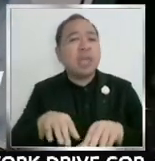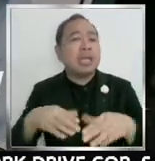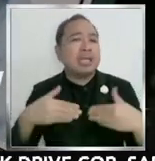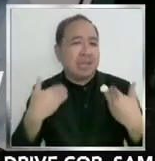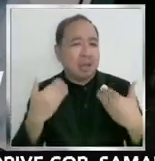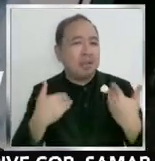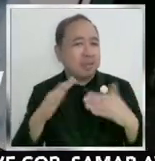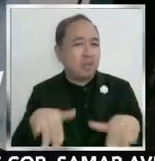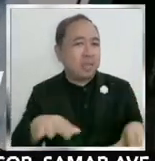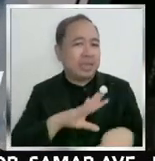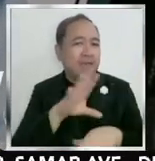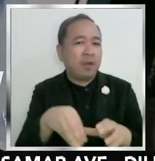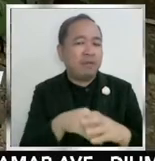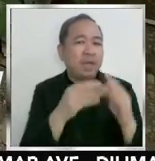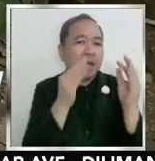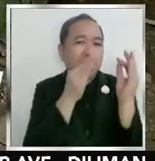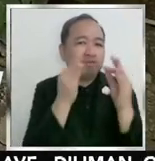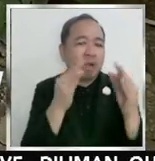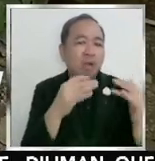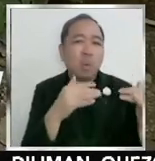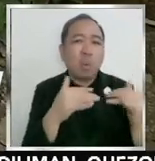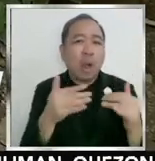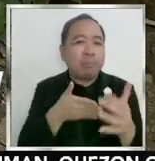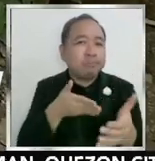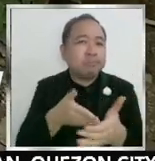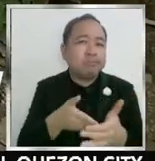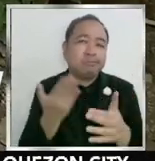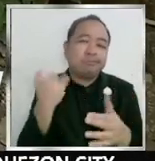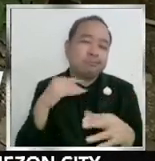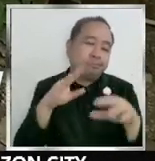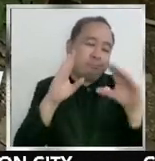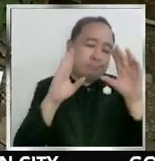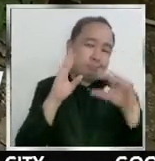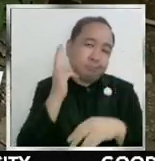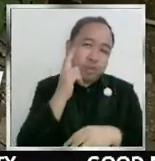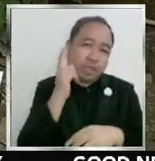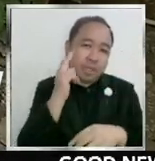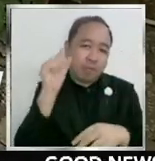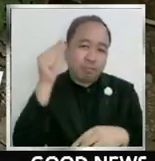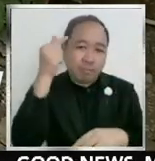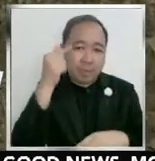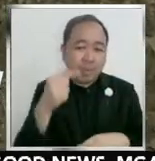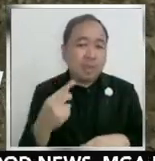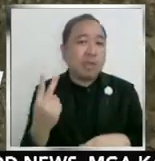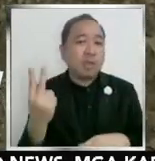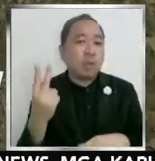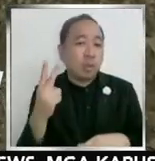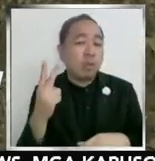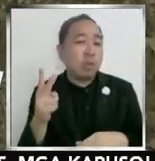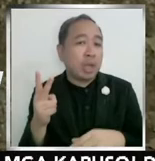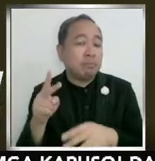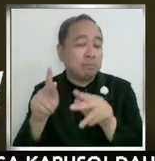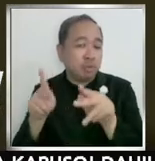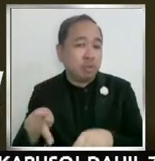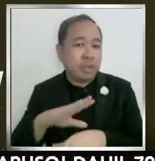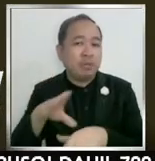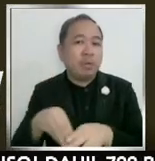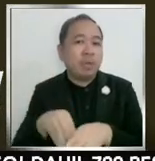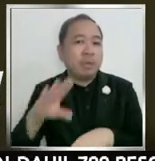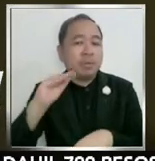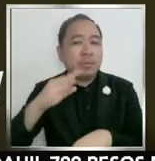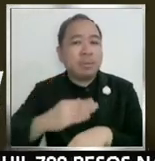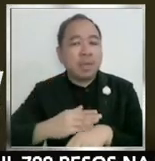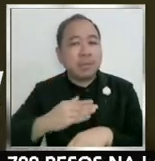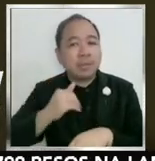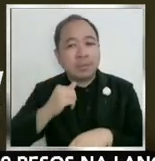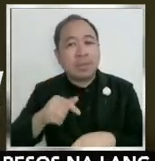drug war ng Administrasyong Duterte. Dalawa sa mga litrato ay sa mga anak ni Liori Pasco na pinagbabaril hanggang mamatay